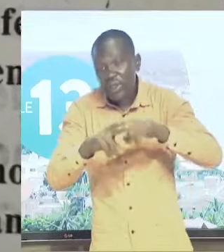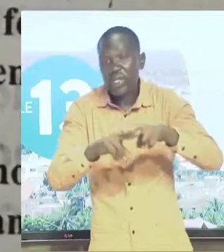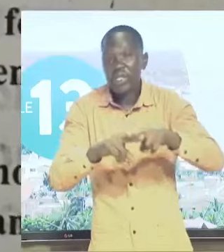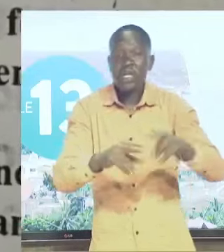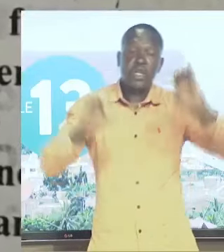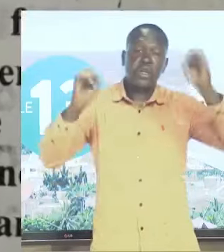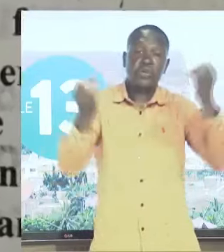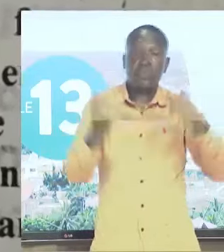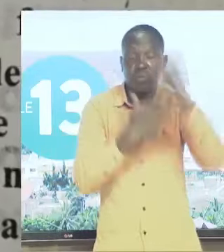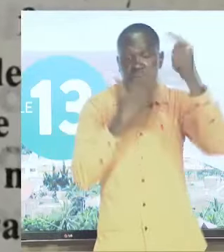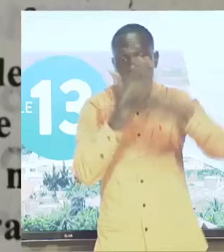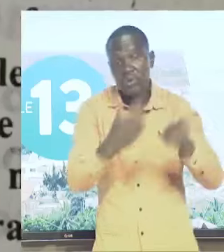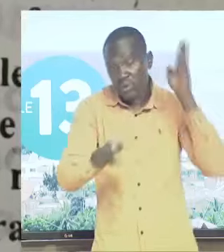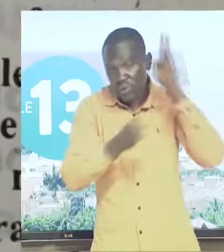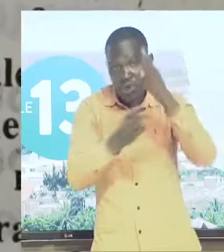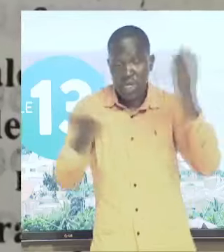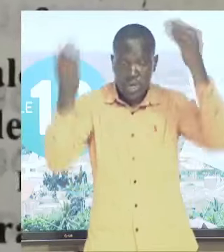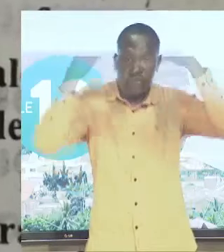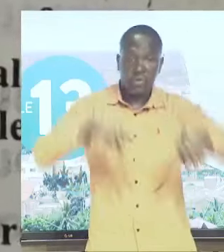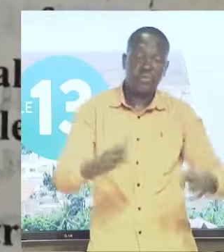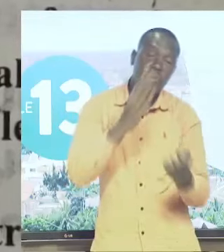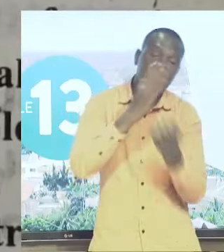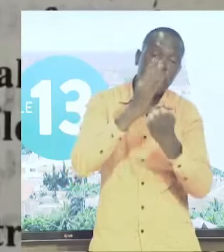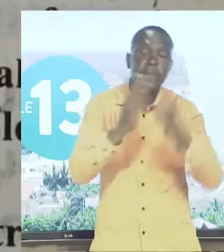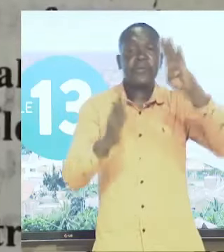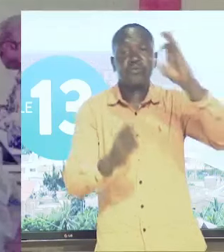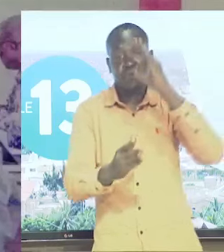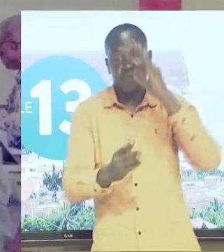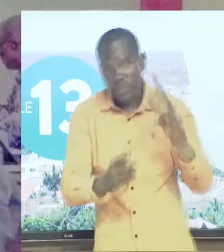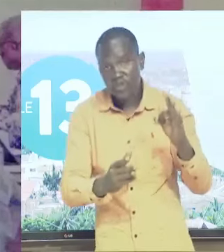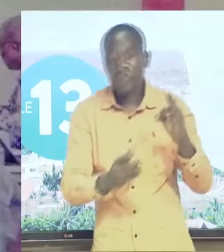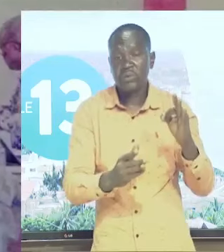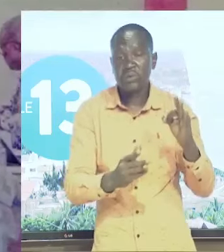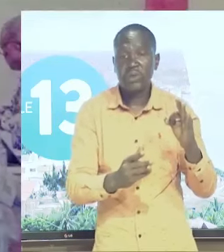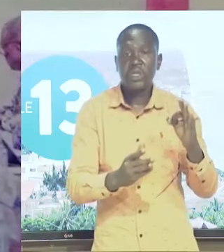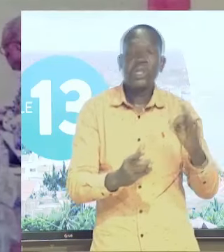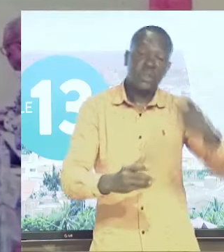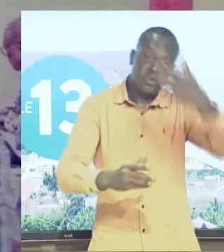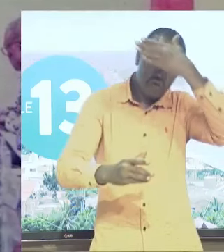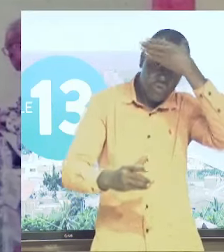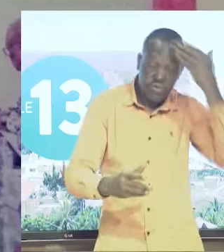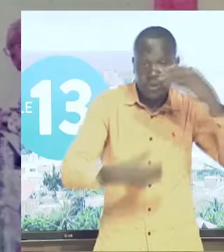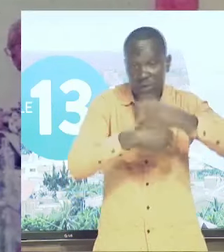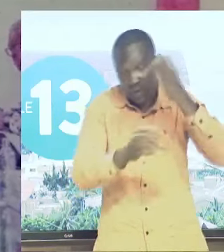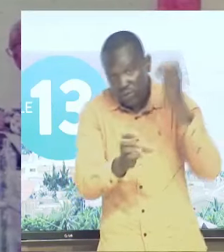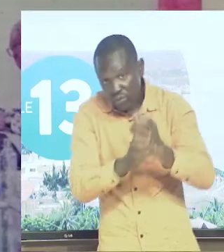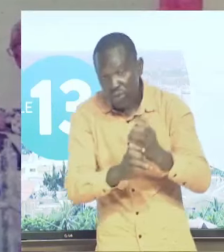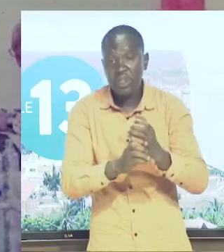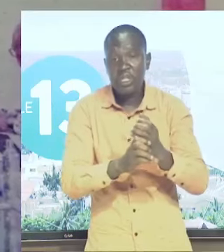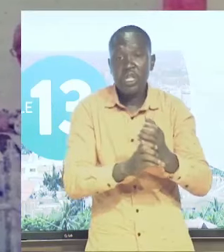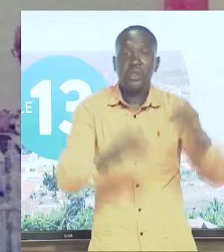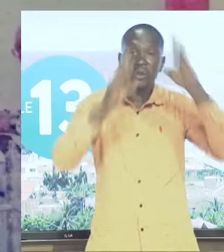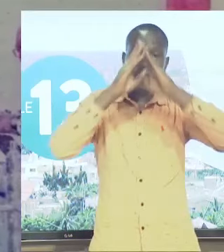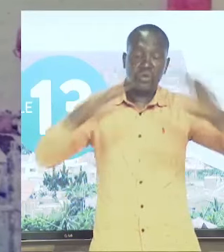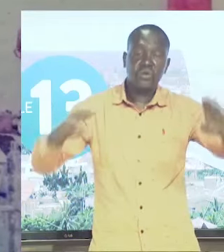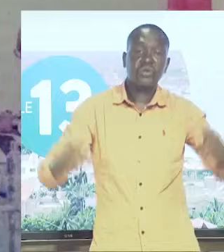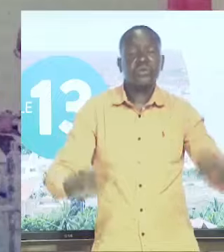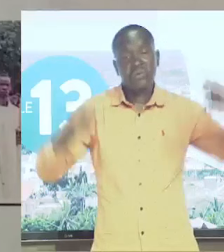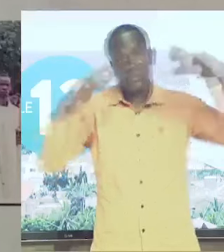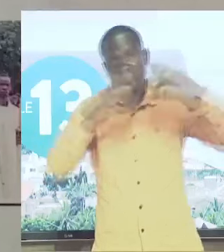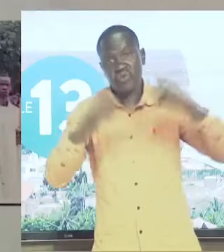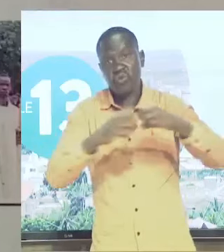projet stratégique pour l'intégration économique du Burkina Faso. Sans oublier qu'il est créé également une agence de l'énergie